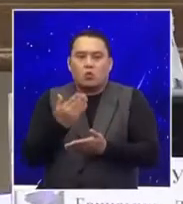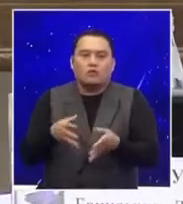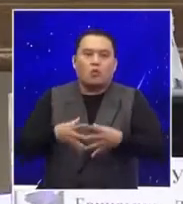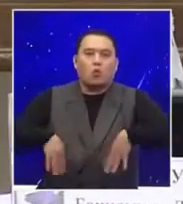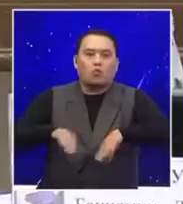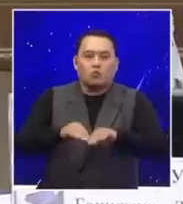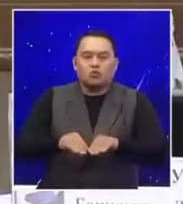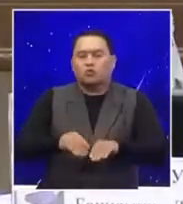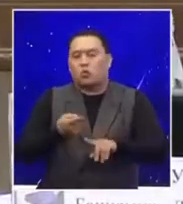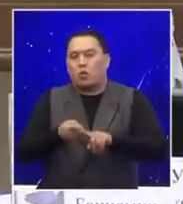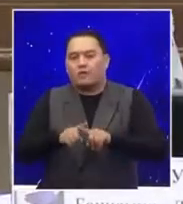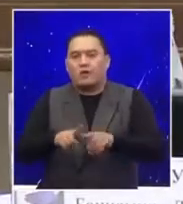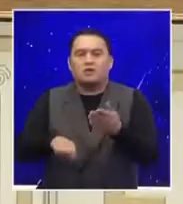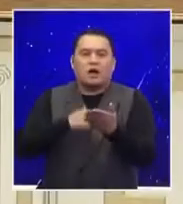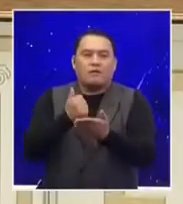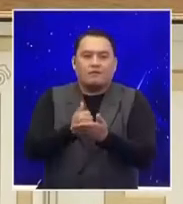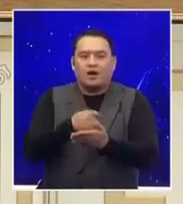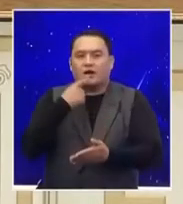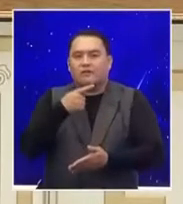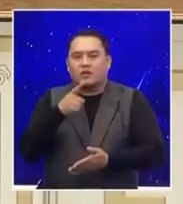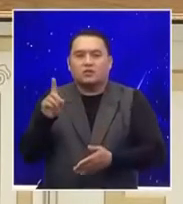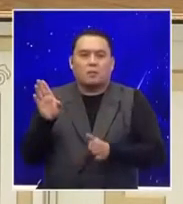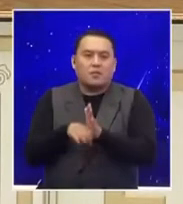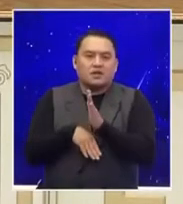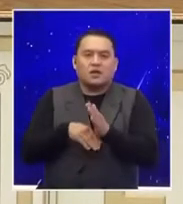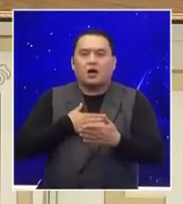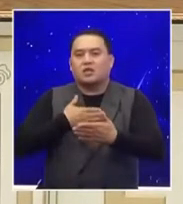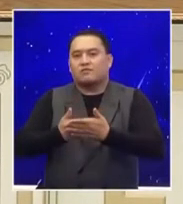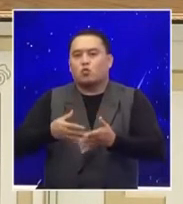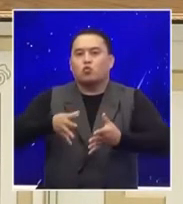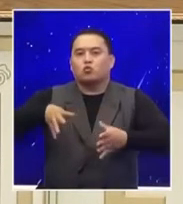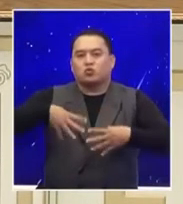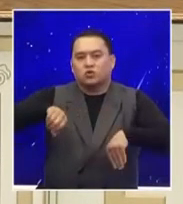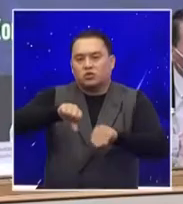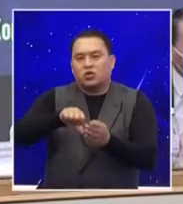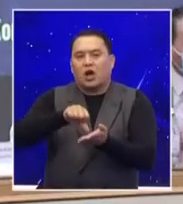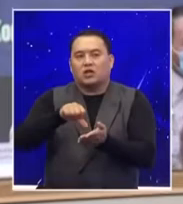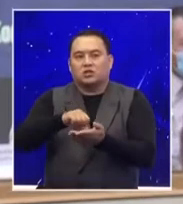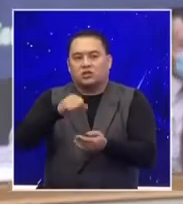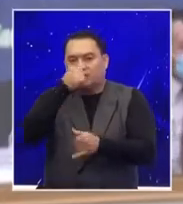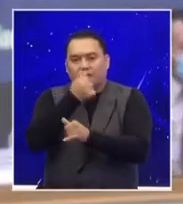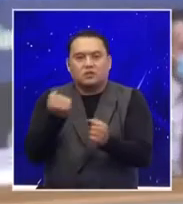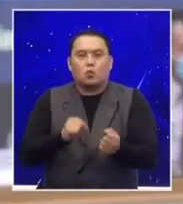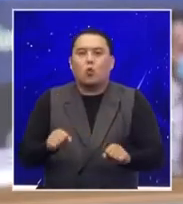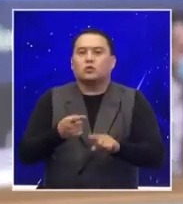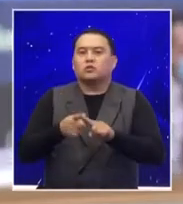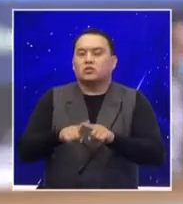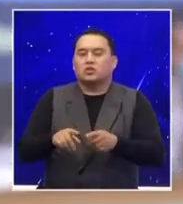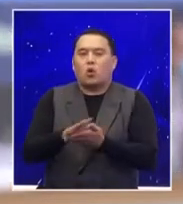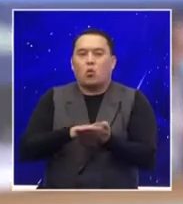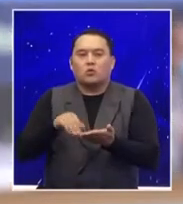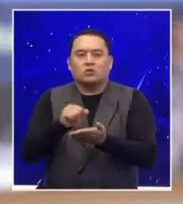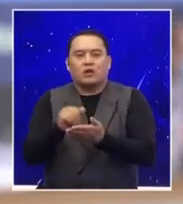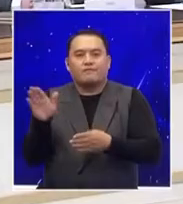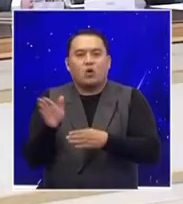обществе глубокие корни, глава антикор отметил, что без активного участия общественности невозможно минимизировать, тем более искоренить